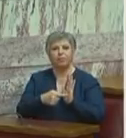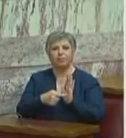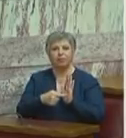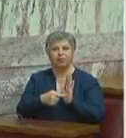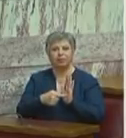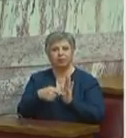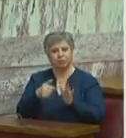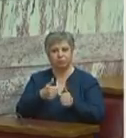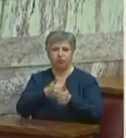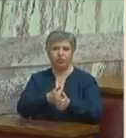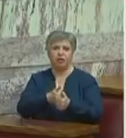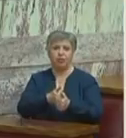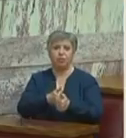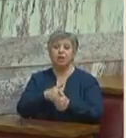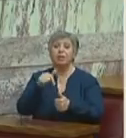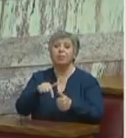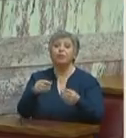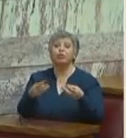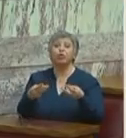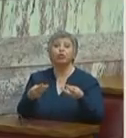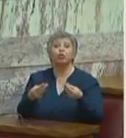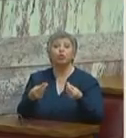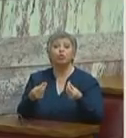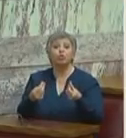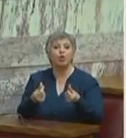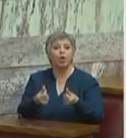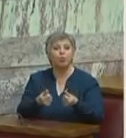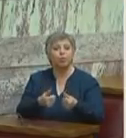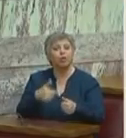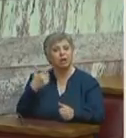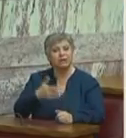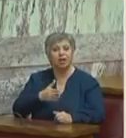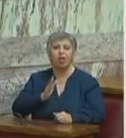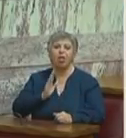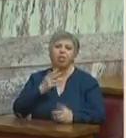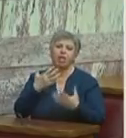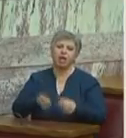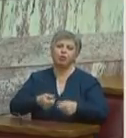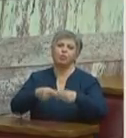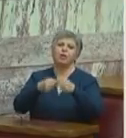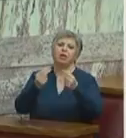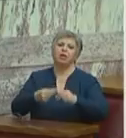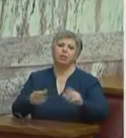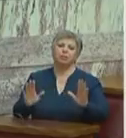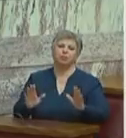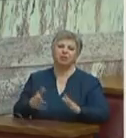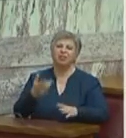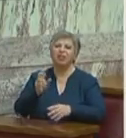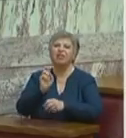Μόνον αυτή η μέθοδος οδηγεί σε πραγματικό αποτέλεσμα. Όλο το άλλο είναι ένα παιχνίδι,